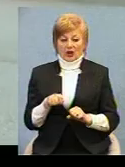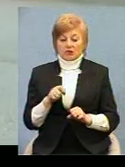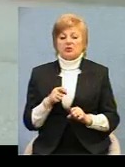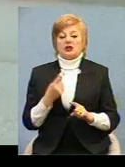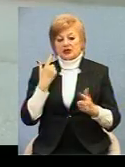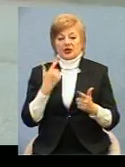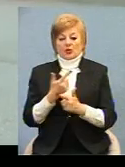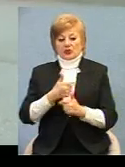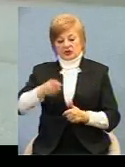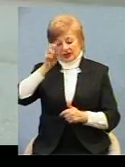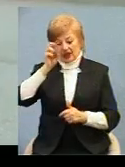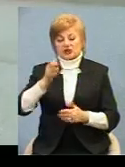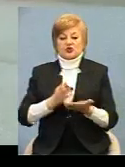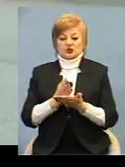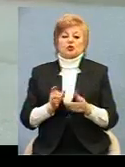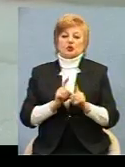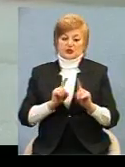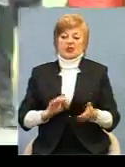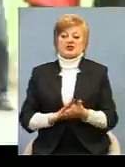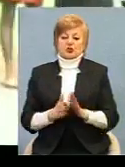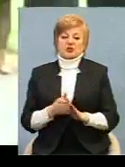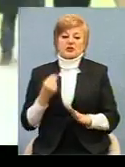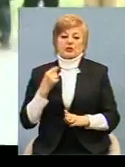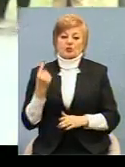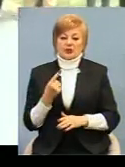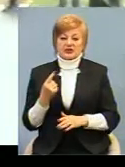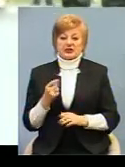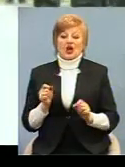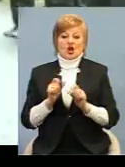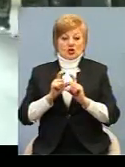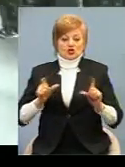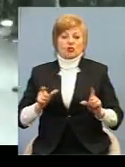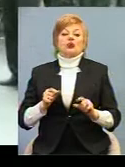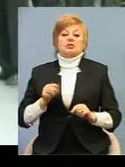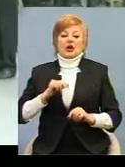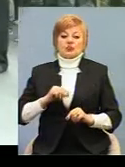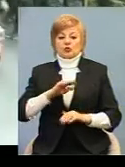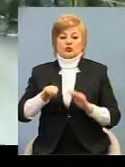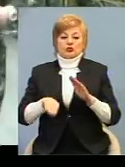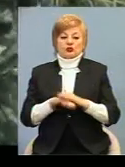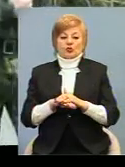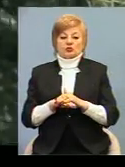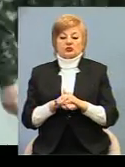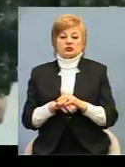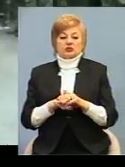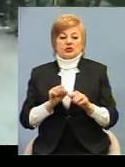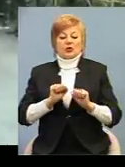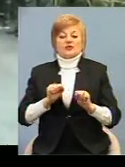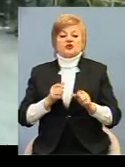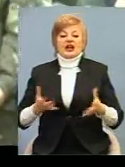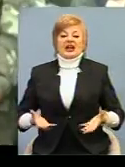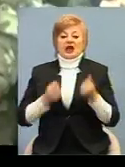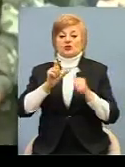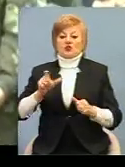управління Держслужби з надзвичайних ситуацій у Запорізькій області. Навчальний заклад 14 років працює під шефством рятувальників та готуючи їм гідну